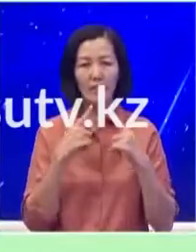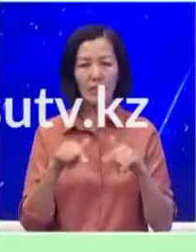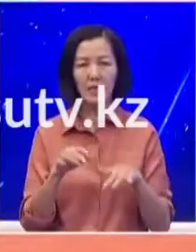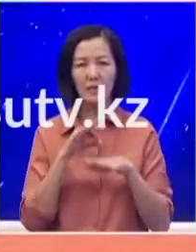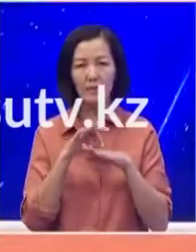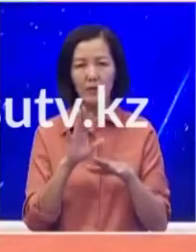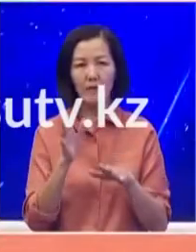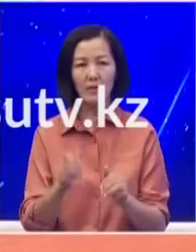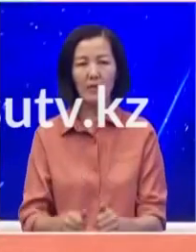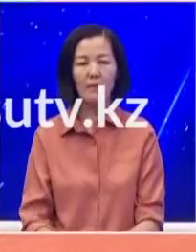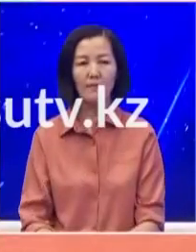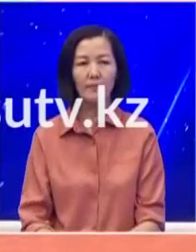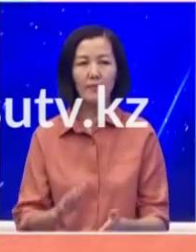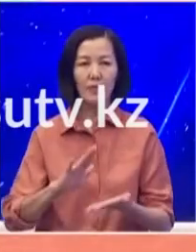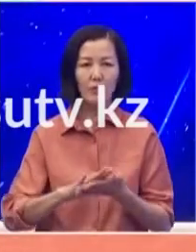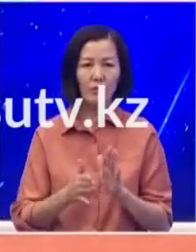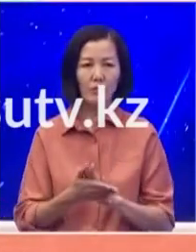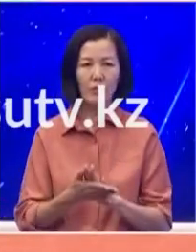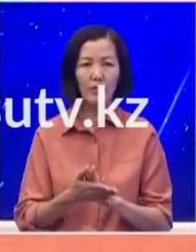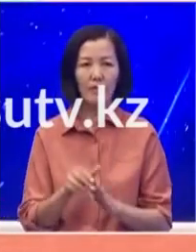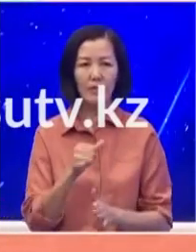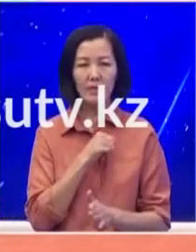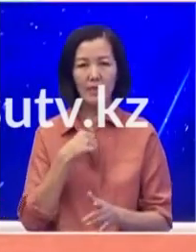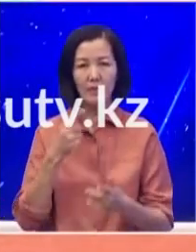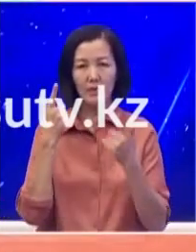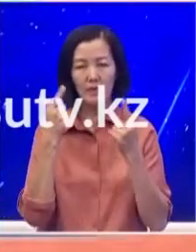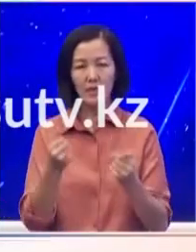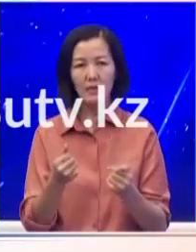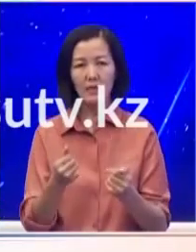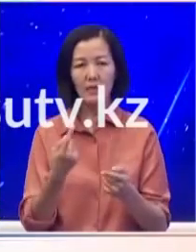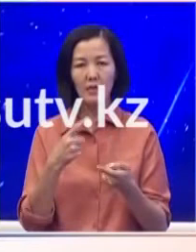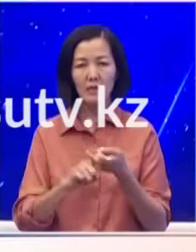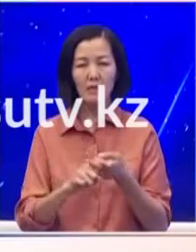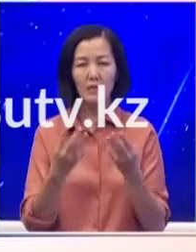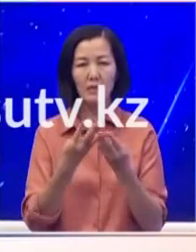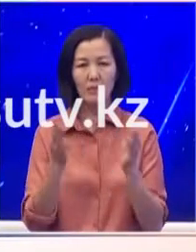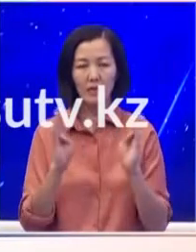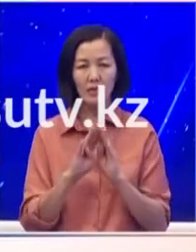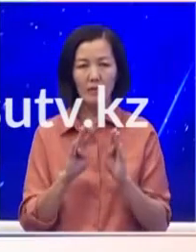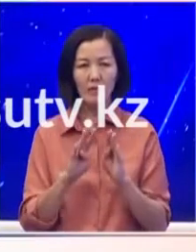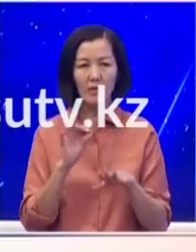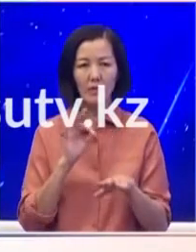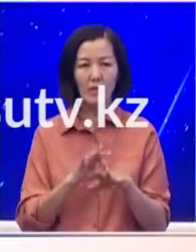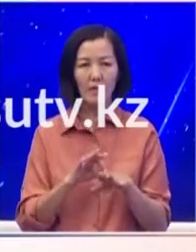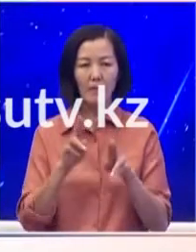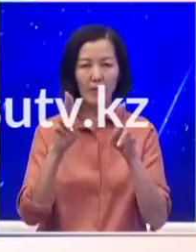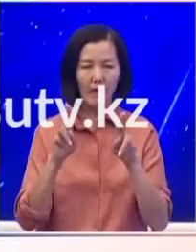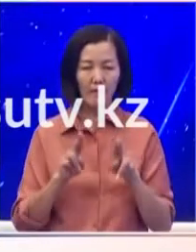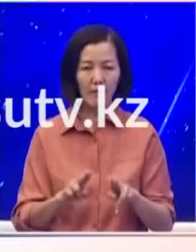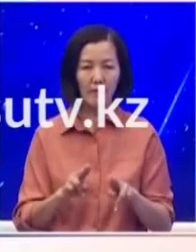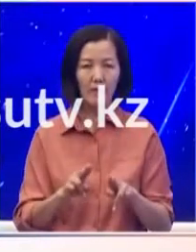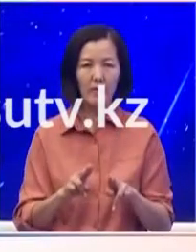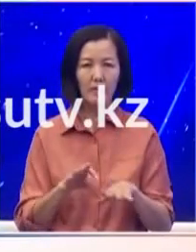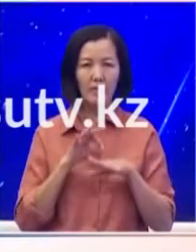проведения. Условия, ну, вы сами прекрасно знаете, в связи с этой пандемией, есть определенные правила проведения этих